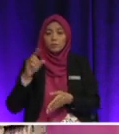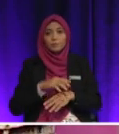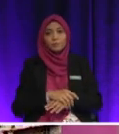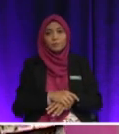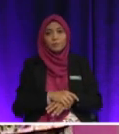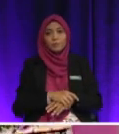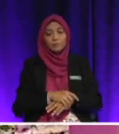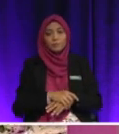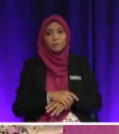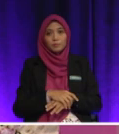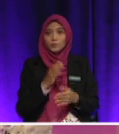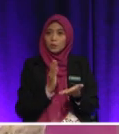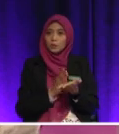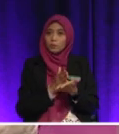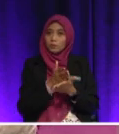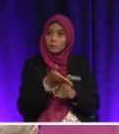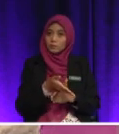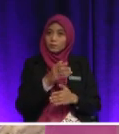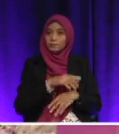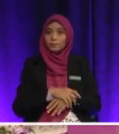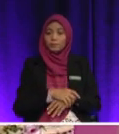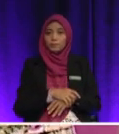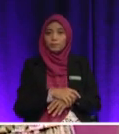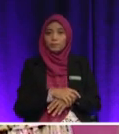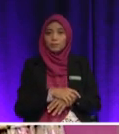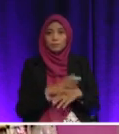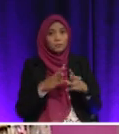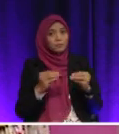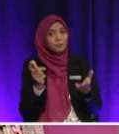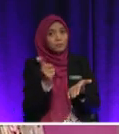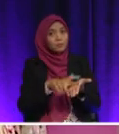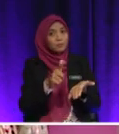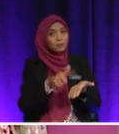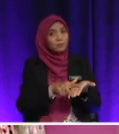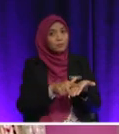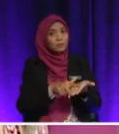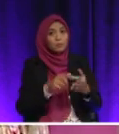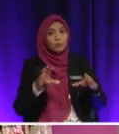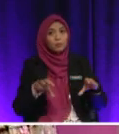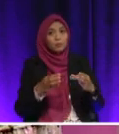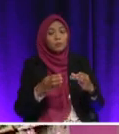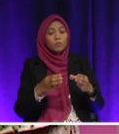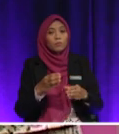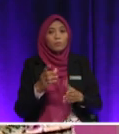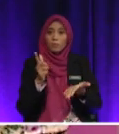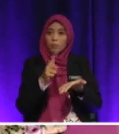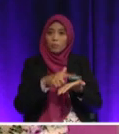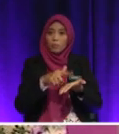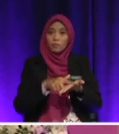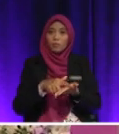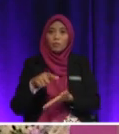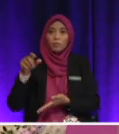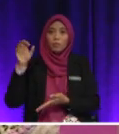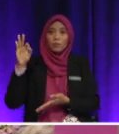kemudian seterusnya Oke habis laporan Banks dibuat pula laporan finwu pada tahun yang